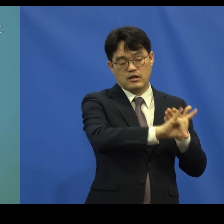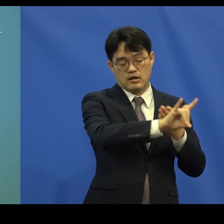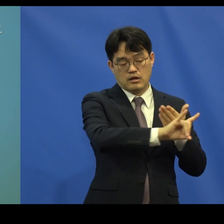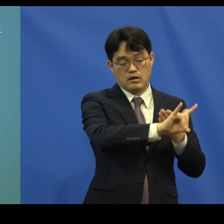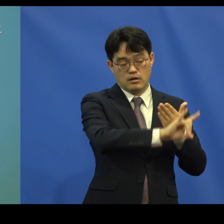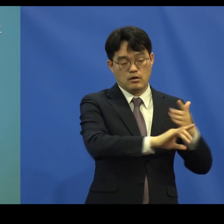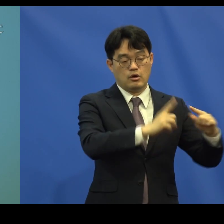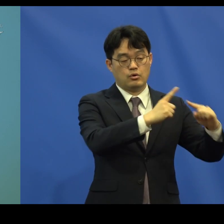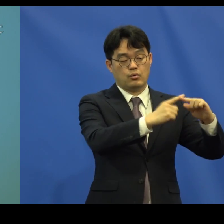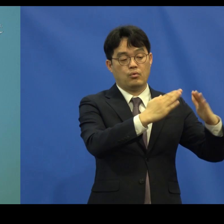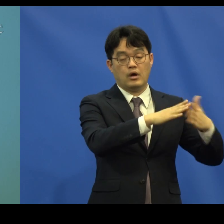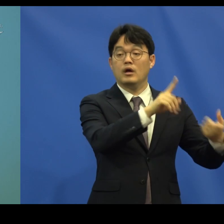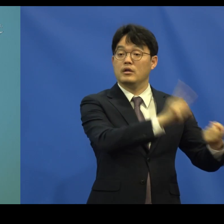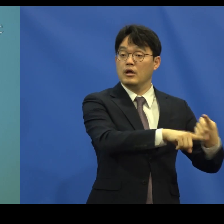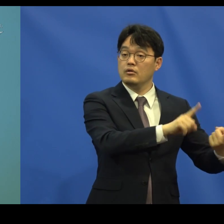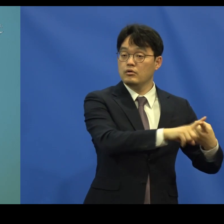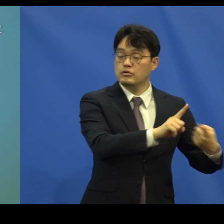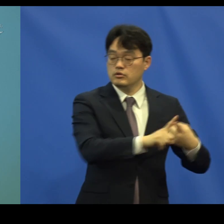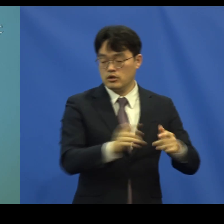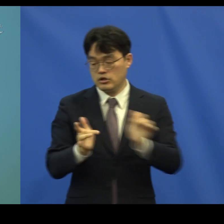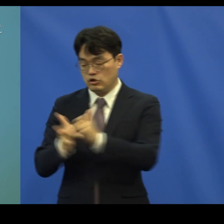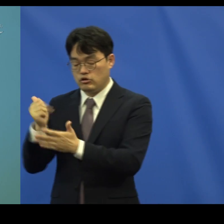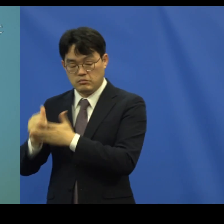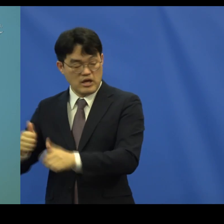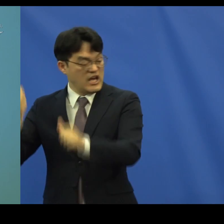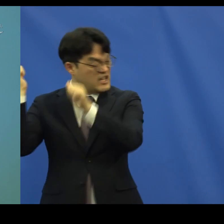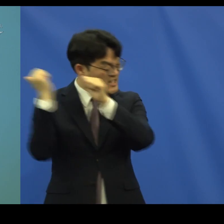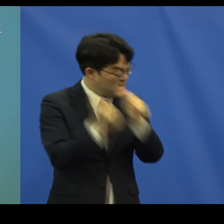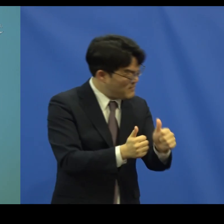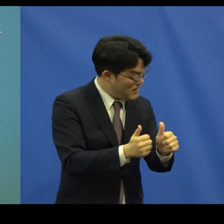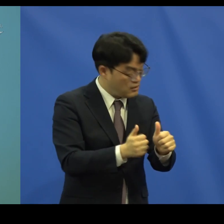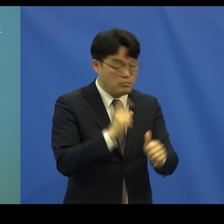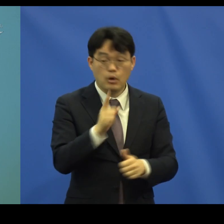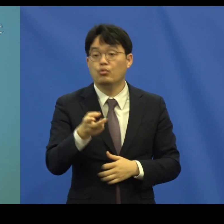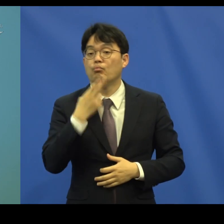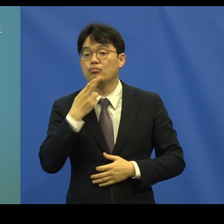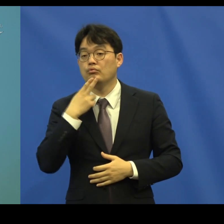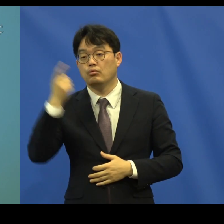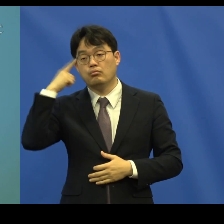왜? 죽었으니까. 이미 죽었으니까. 심판을 할 일이 없어요.